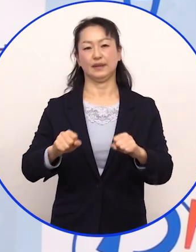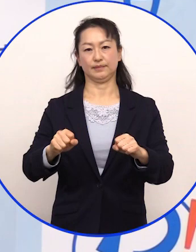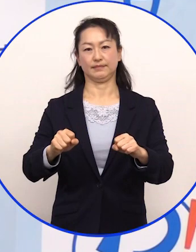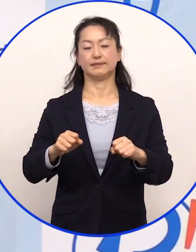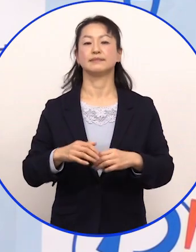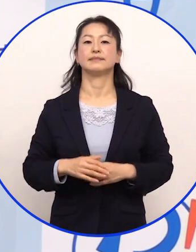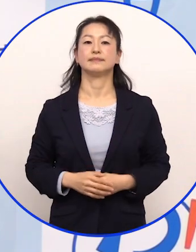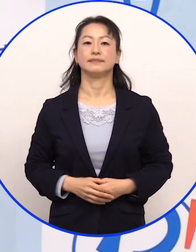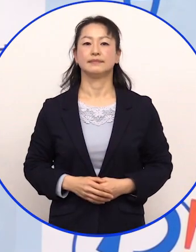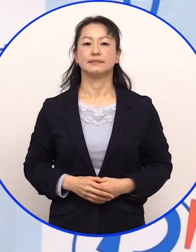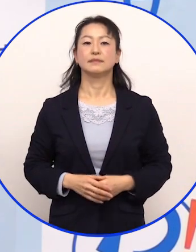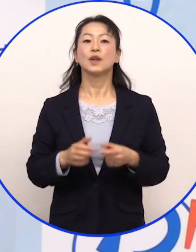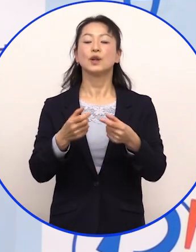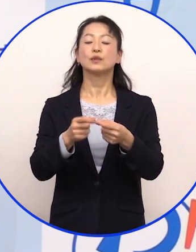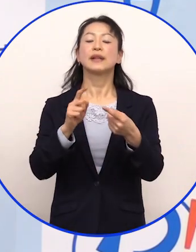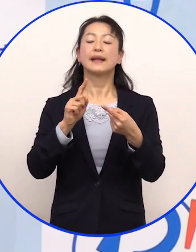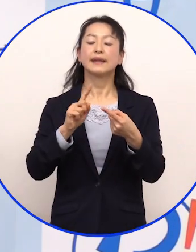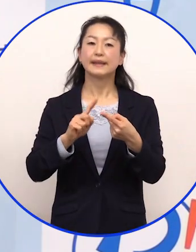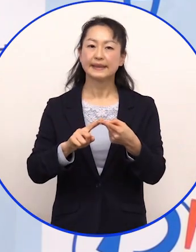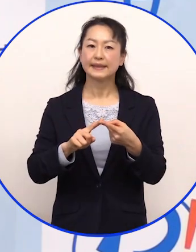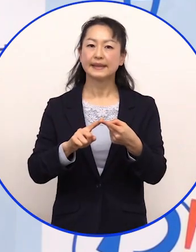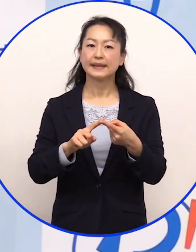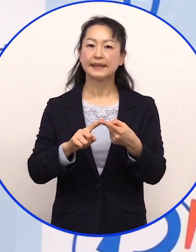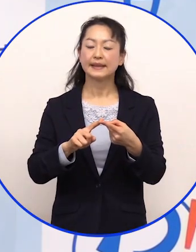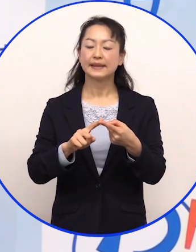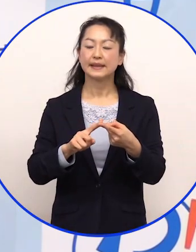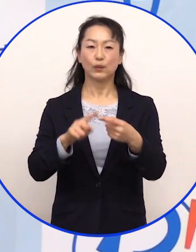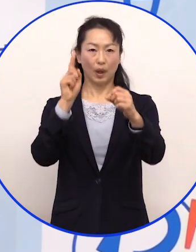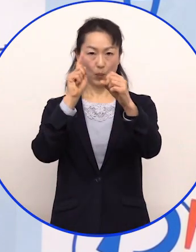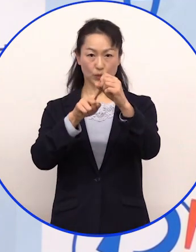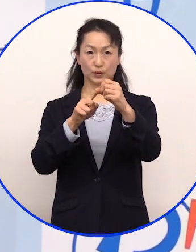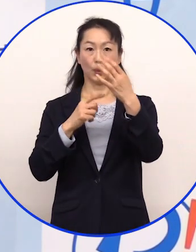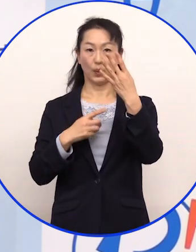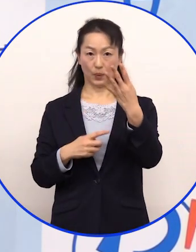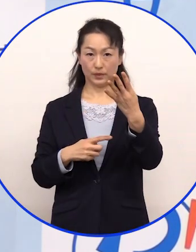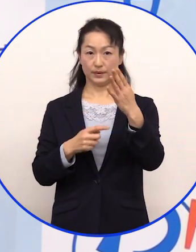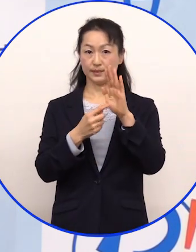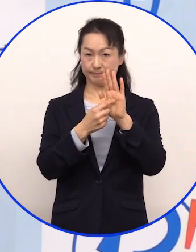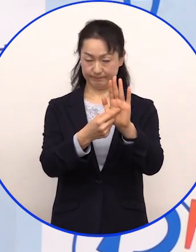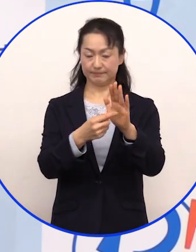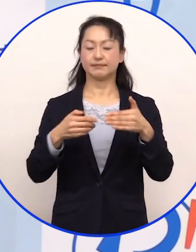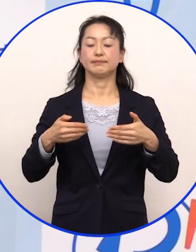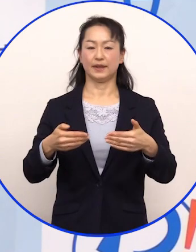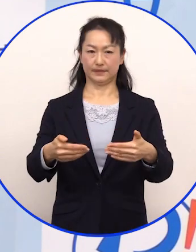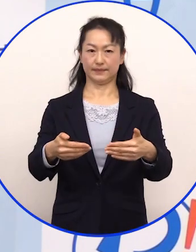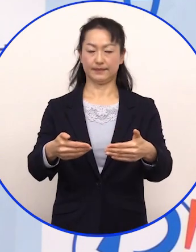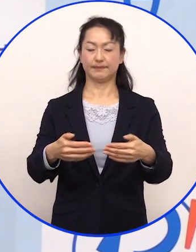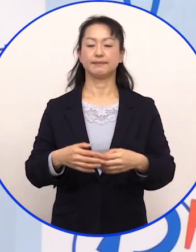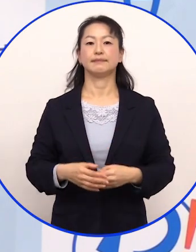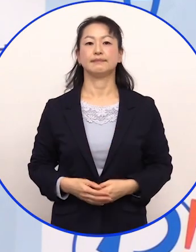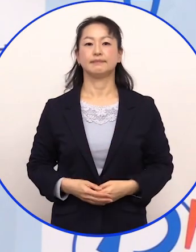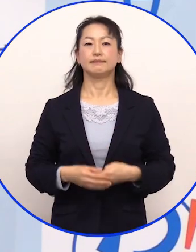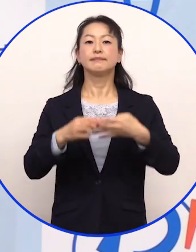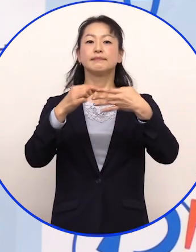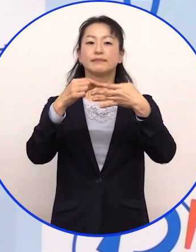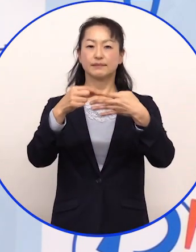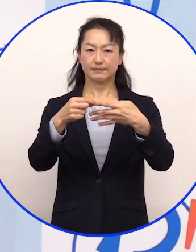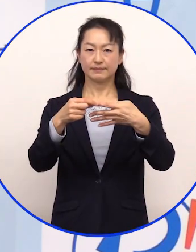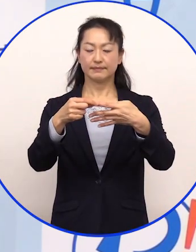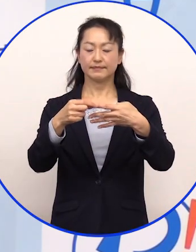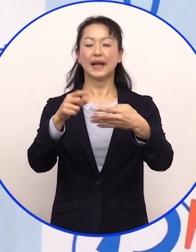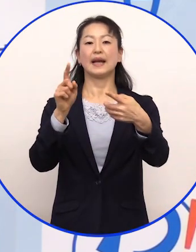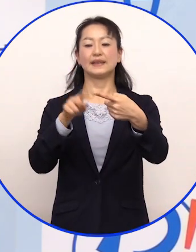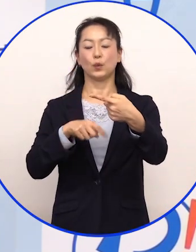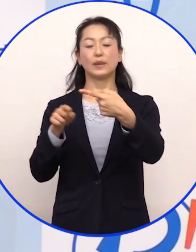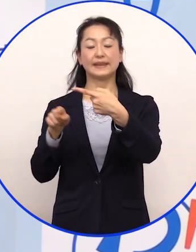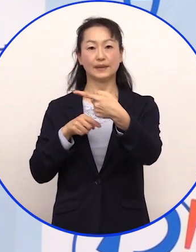ります。具体的には4つの政策目標を掲げ推進してまいります。第1に一人